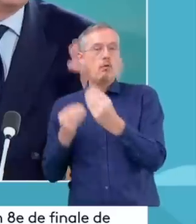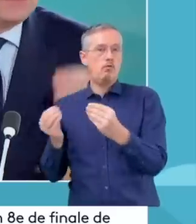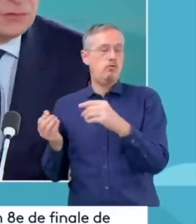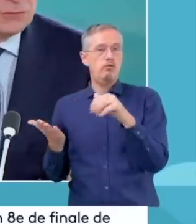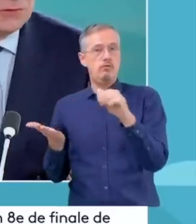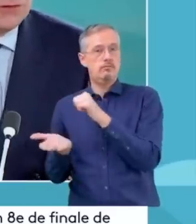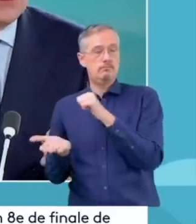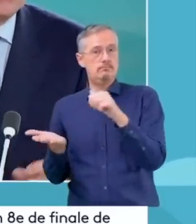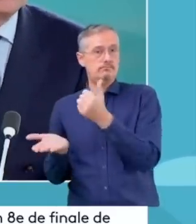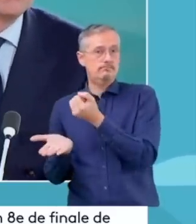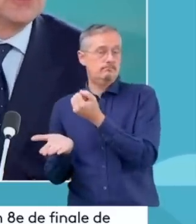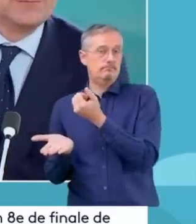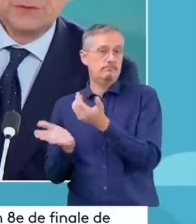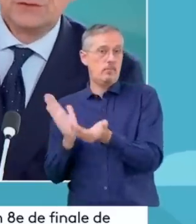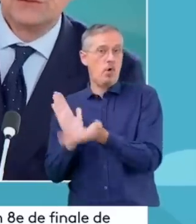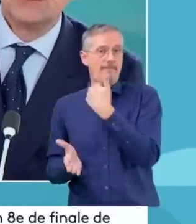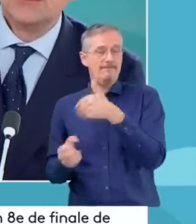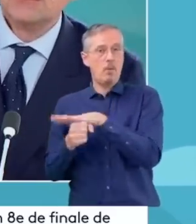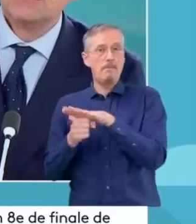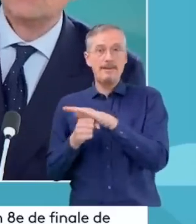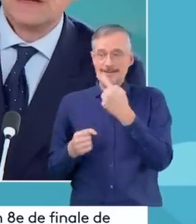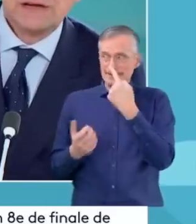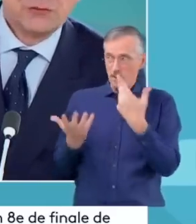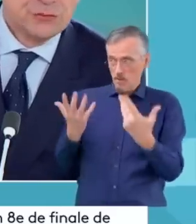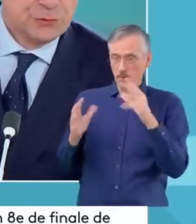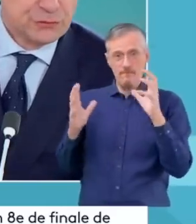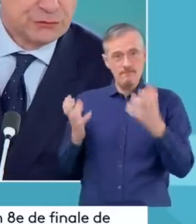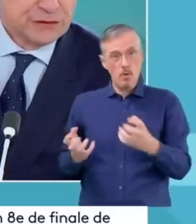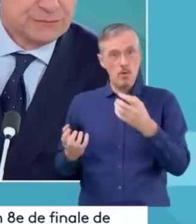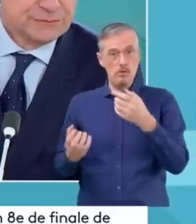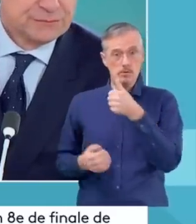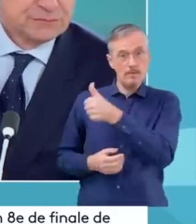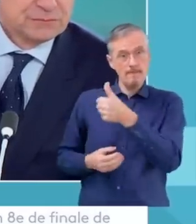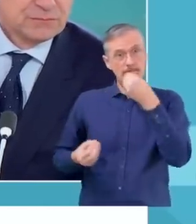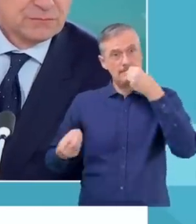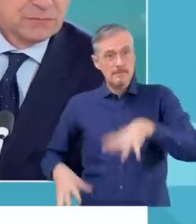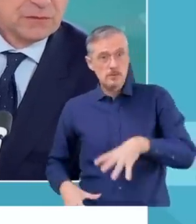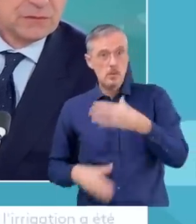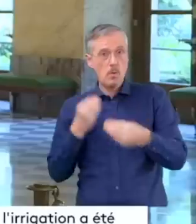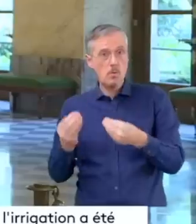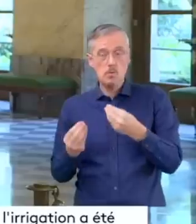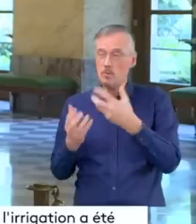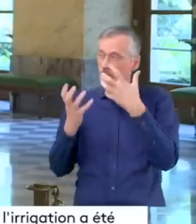la démission? En tout cas, le ministre de l'Intérieur dit que la question se pose. Voilà, que la question se pose, en tout cas.